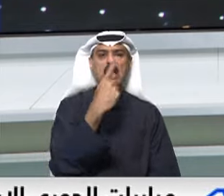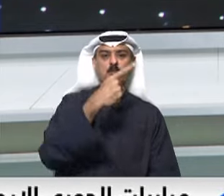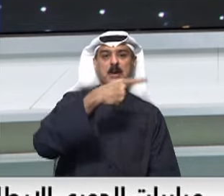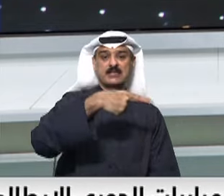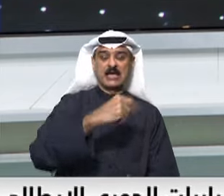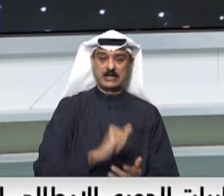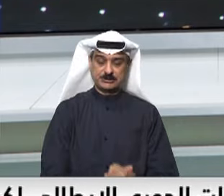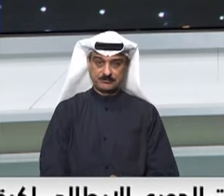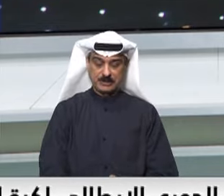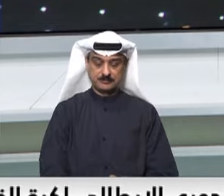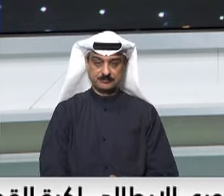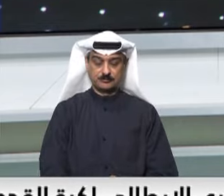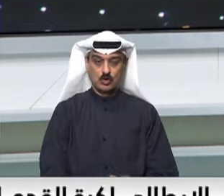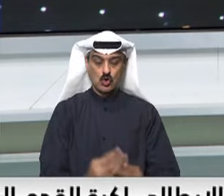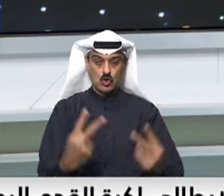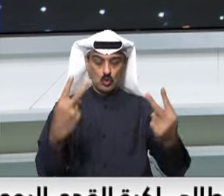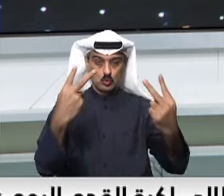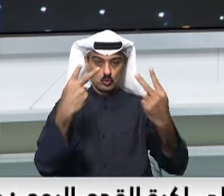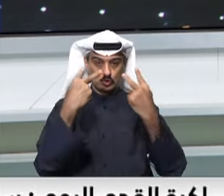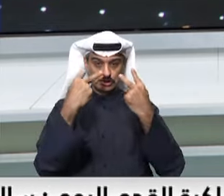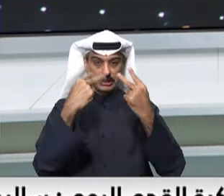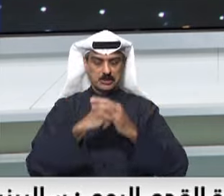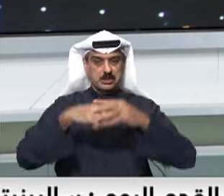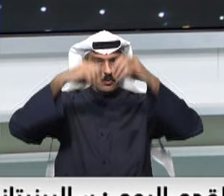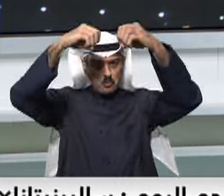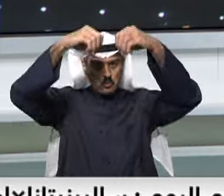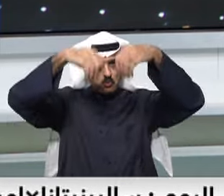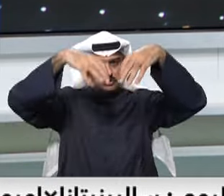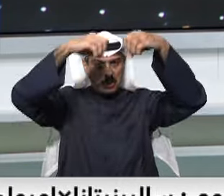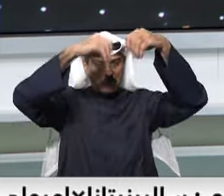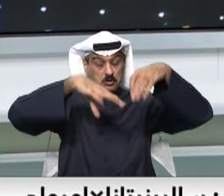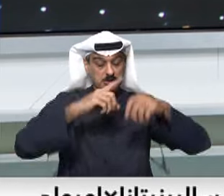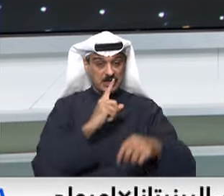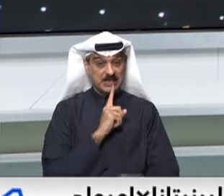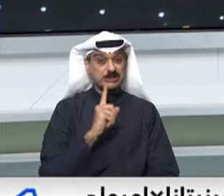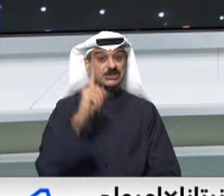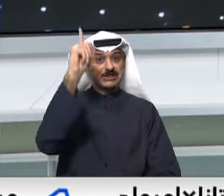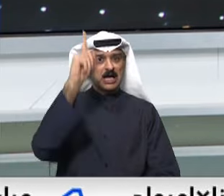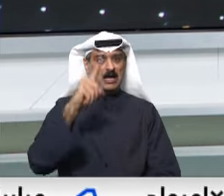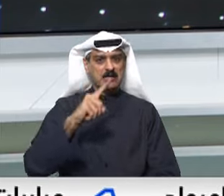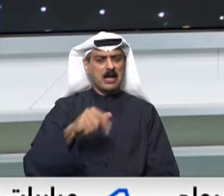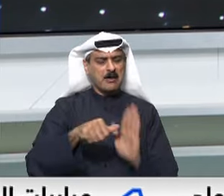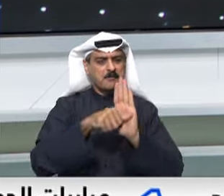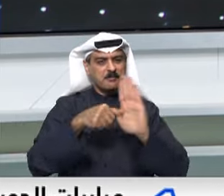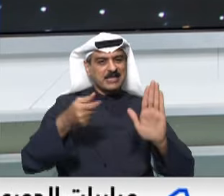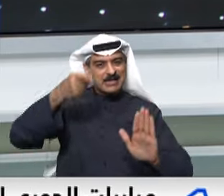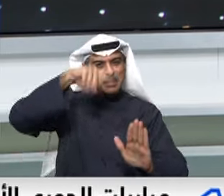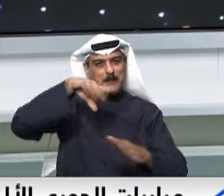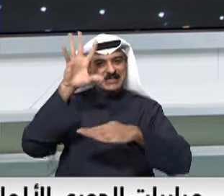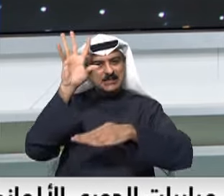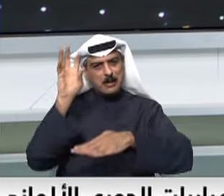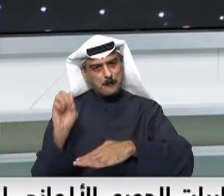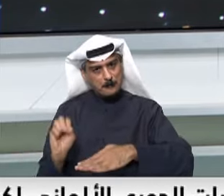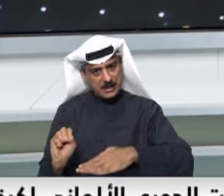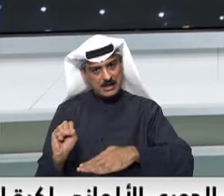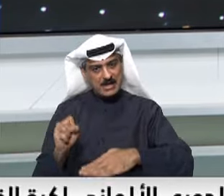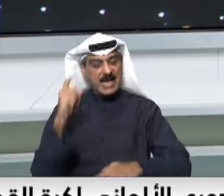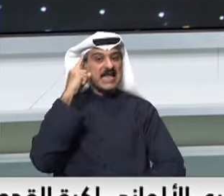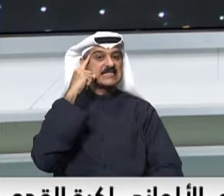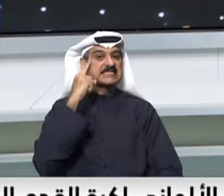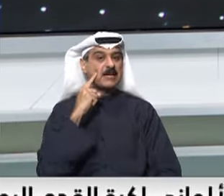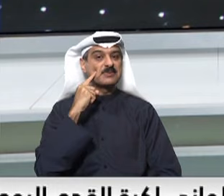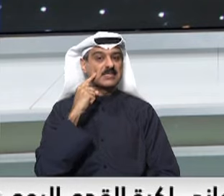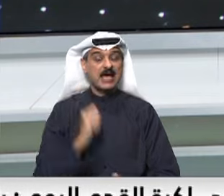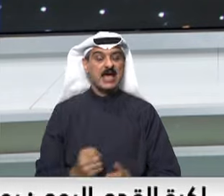درجة مئوية. أعزائي المشاهدين، فرص الأمطار إن شاء الله راح تبدأ معانا من مساء يوم السبت وراح تستمر حتى مساء يوم